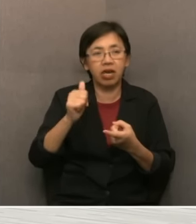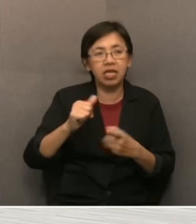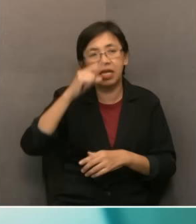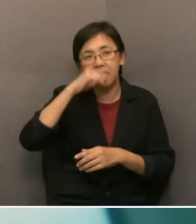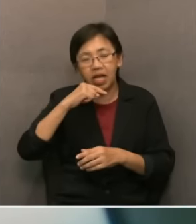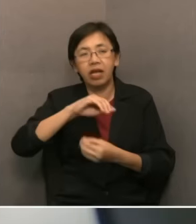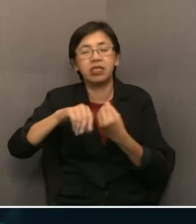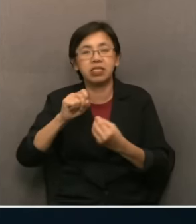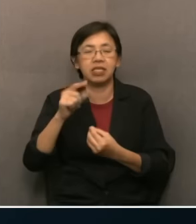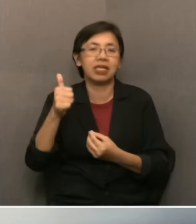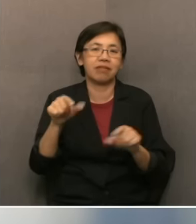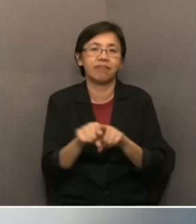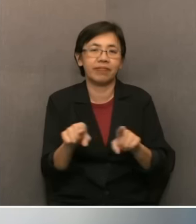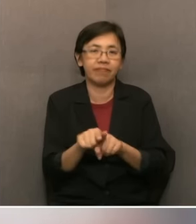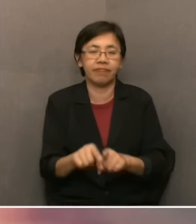เช่นเดียวกัน